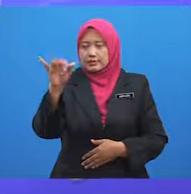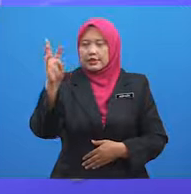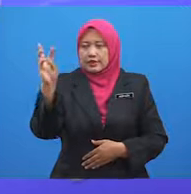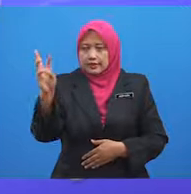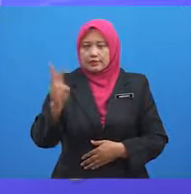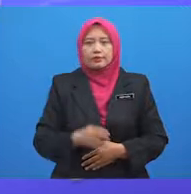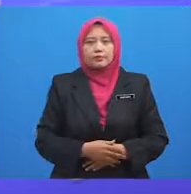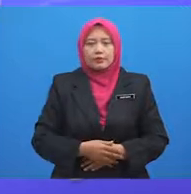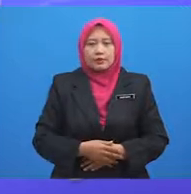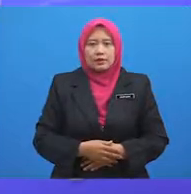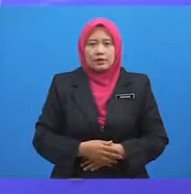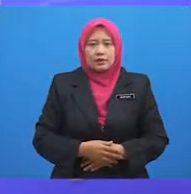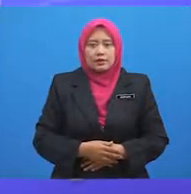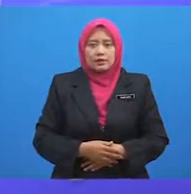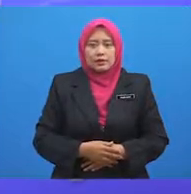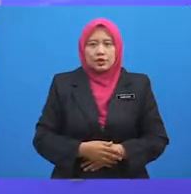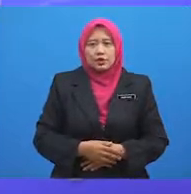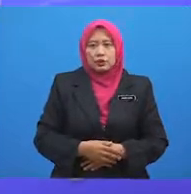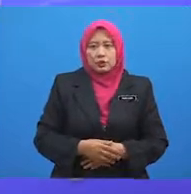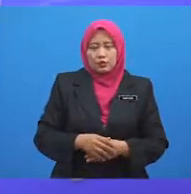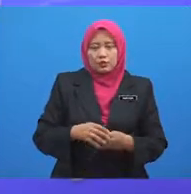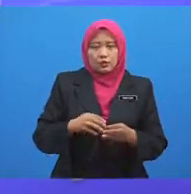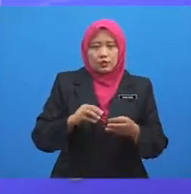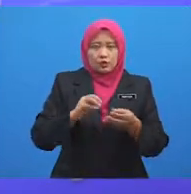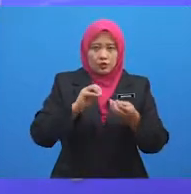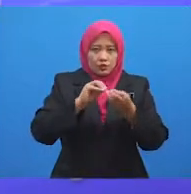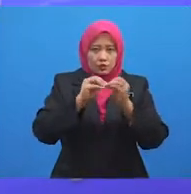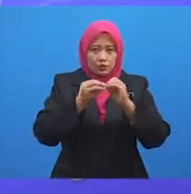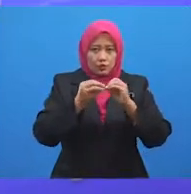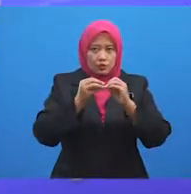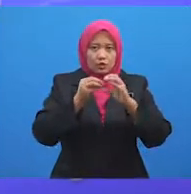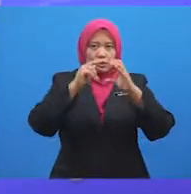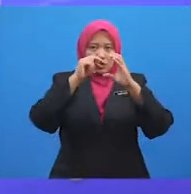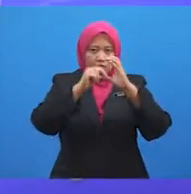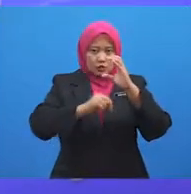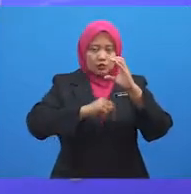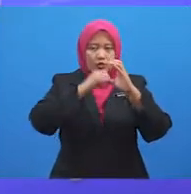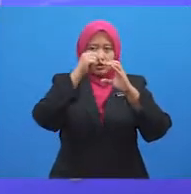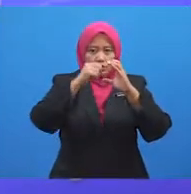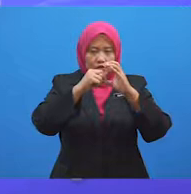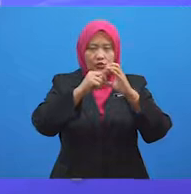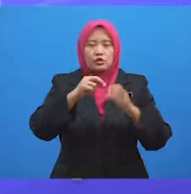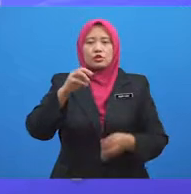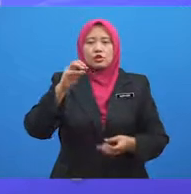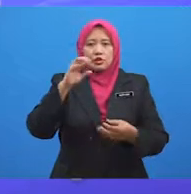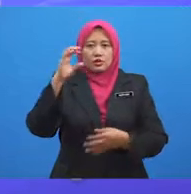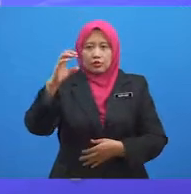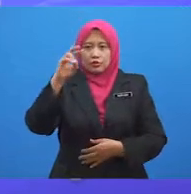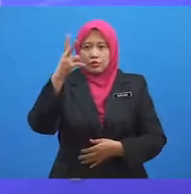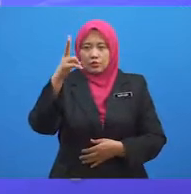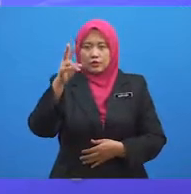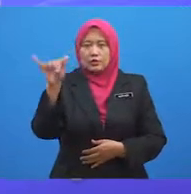6, manakala bilangan neutron karbon 12